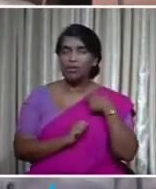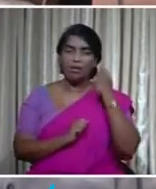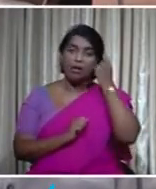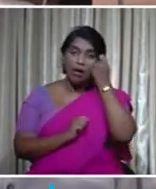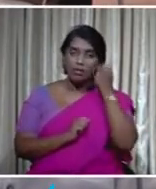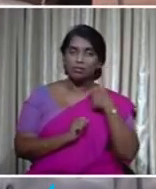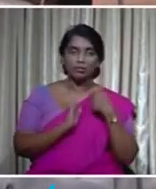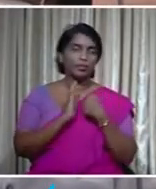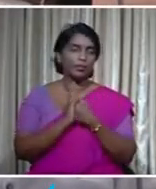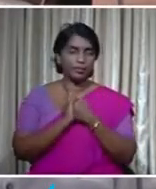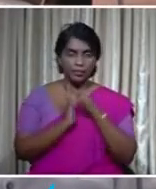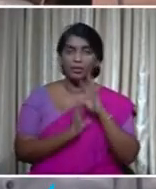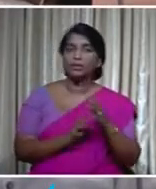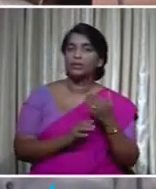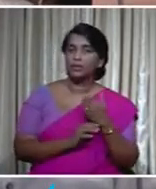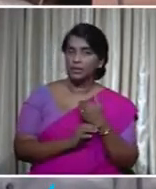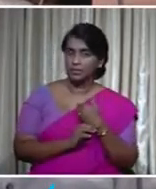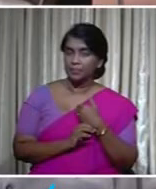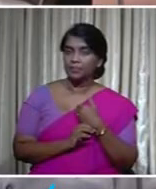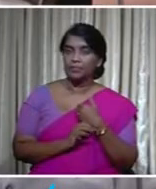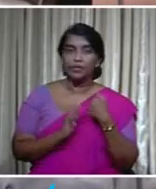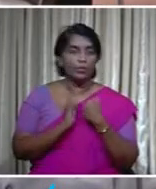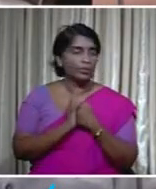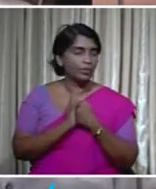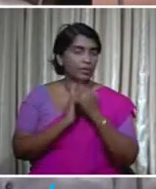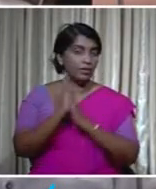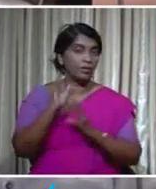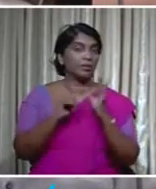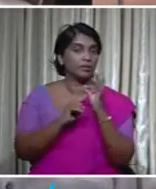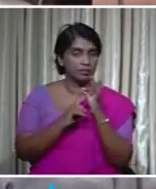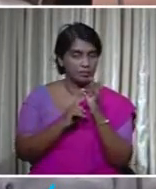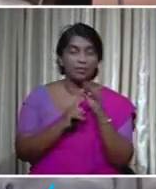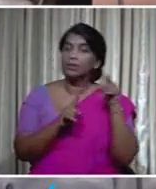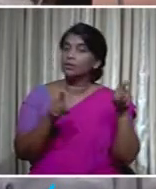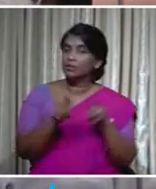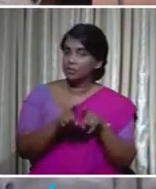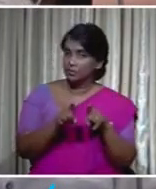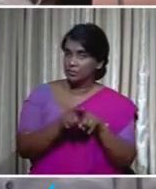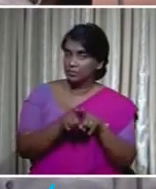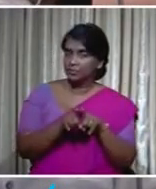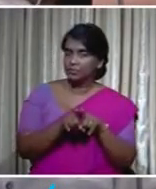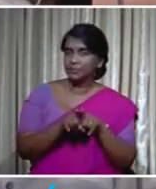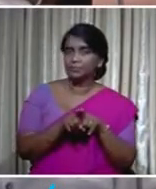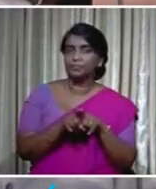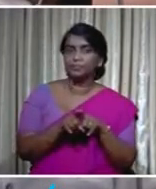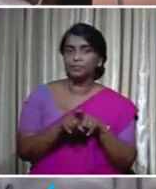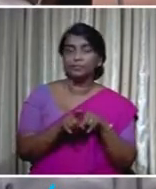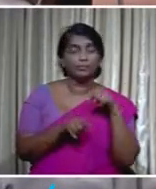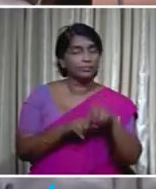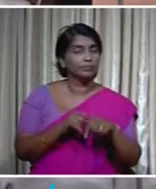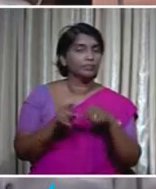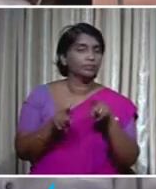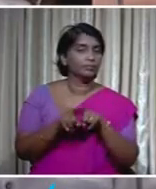வரவேற்கிறேன். மிக முக்கியமாக கௌரவ அமைச்சர் அவர்களே, கௌரவ தலைமை தாங்கும் உறுப்பினர் அவர்களே, இந்த நாட்டிலே 65 வயசு